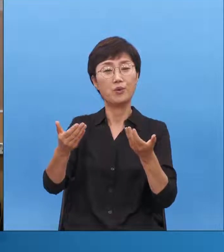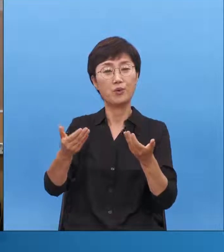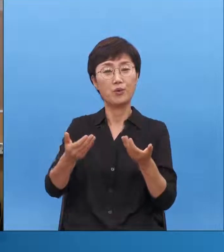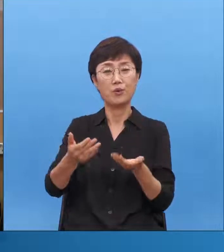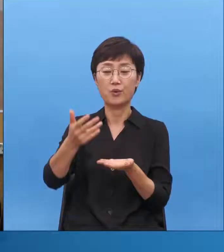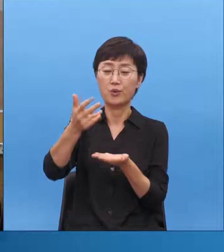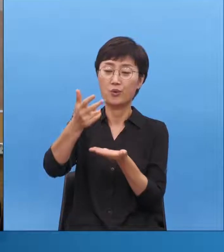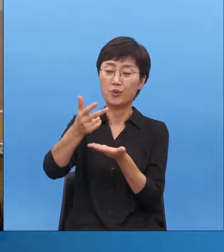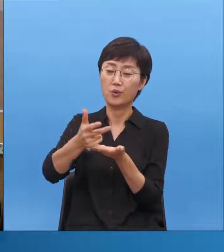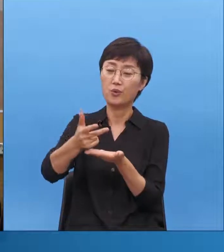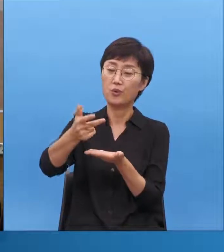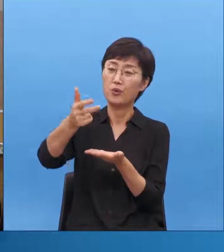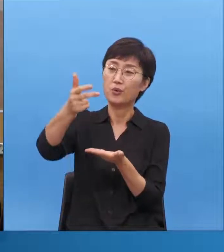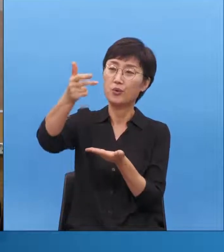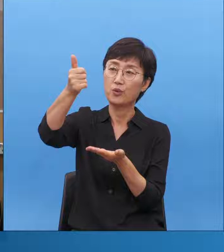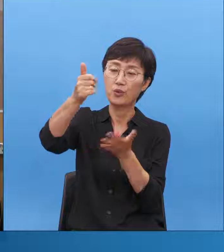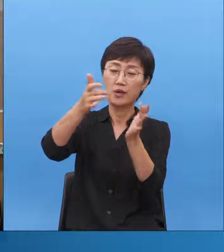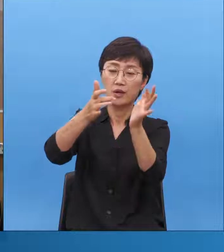사함받고